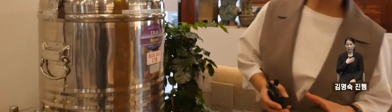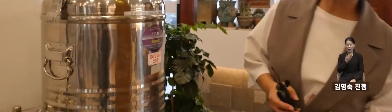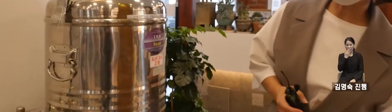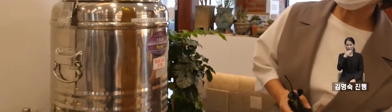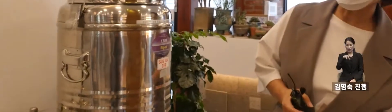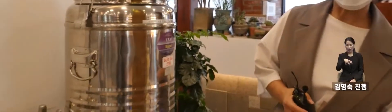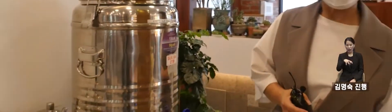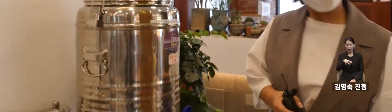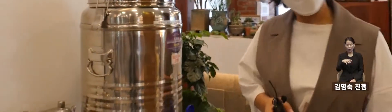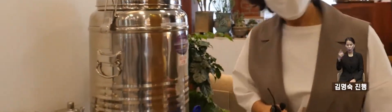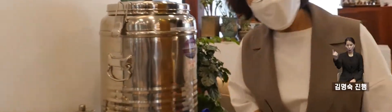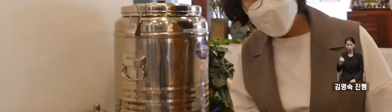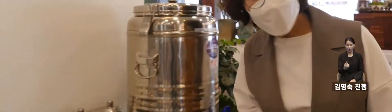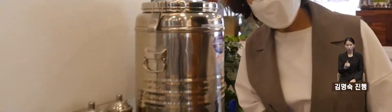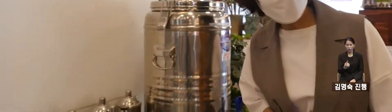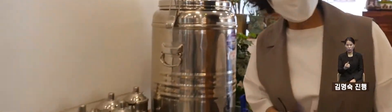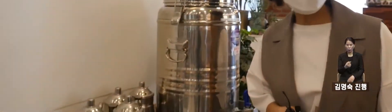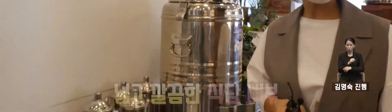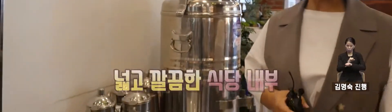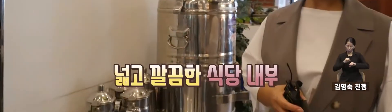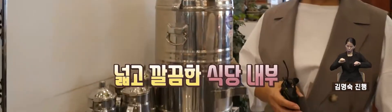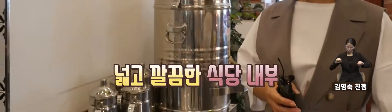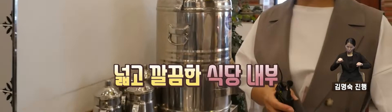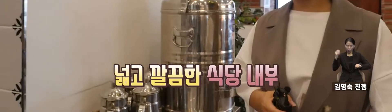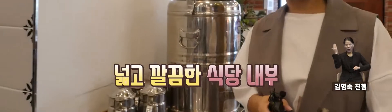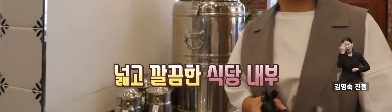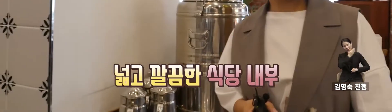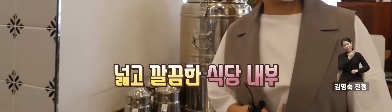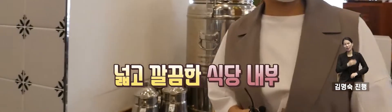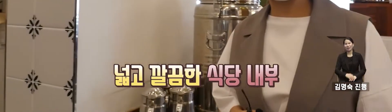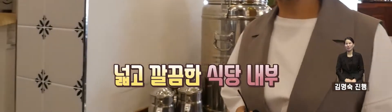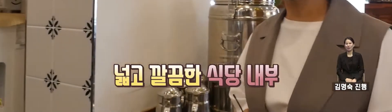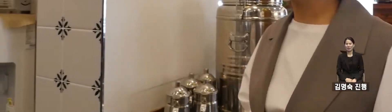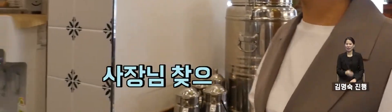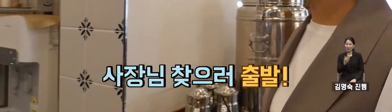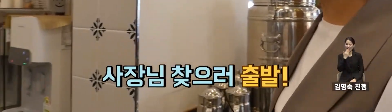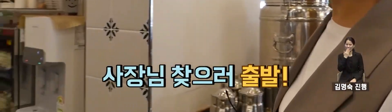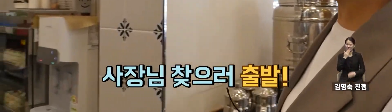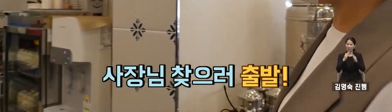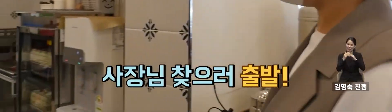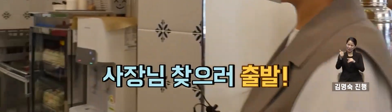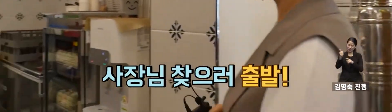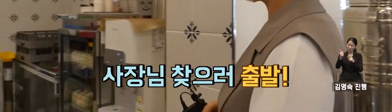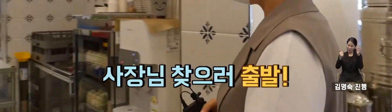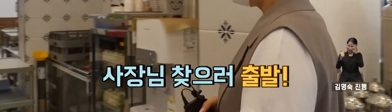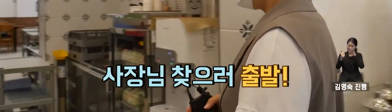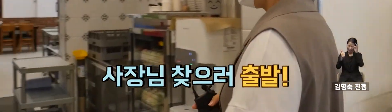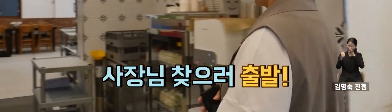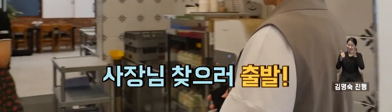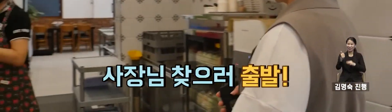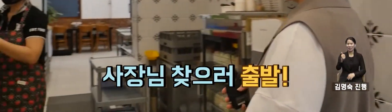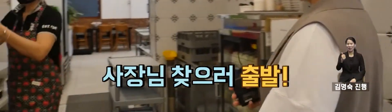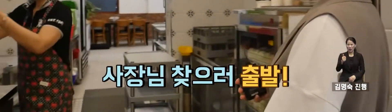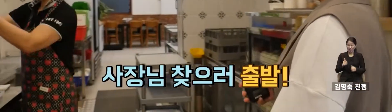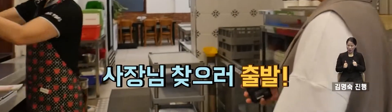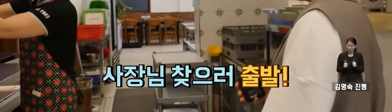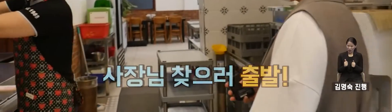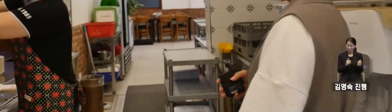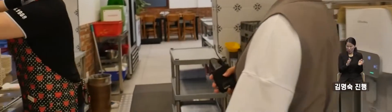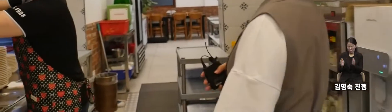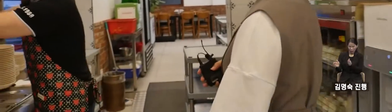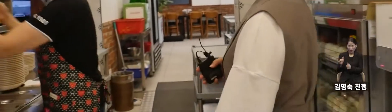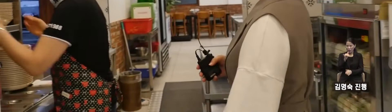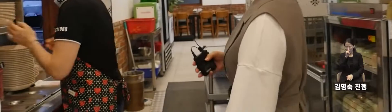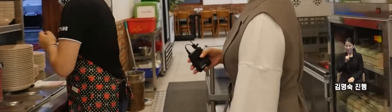지금 제가 식당 안에 들어왔는데 오, 식당이 좀 넓고 좀 깔끔하네요. 자, 그럼 사장님을 찾아봐야겠죠? 여기 열심히